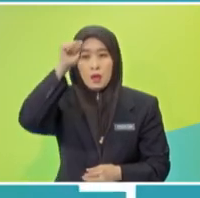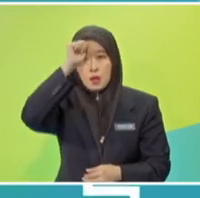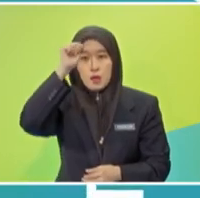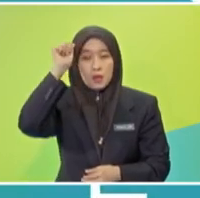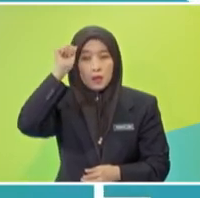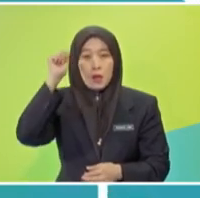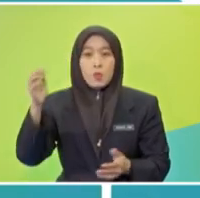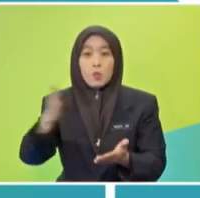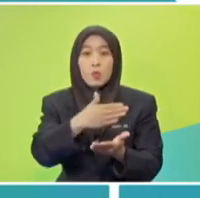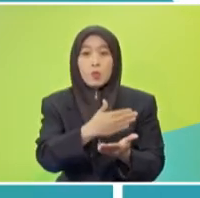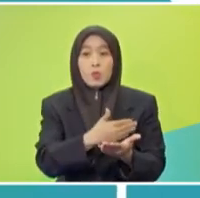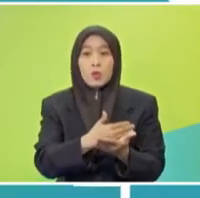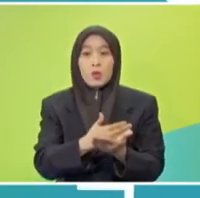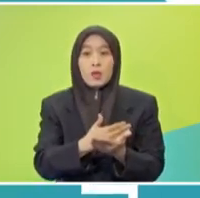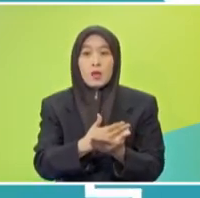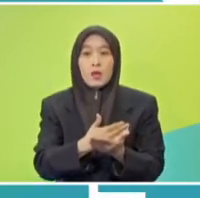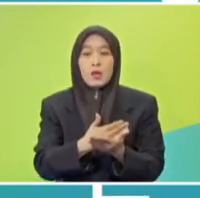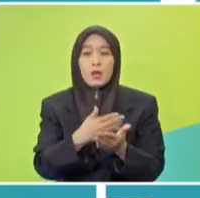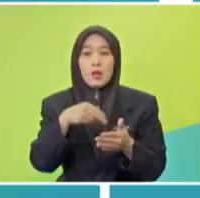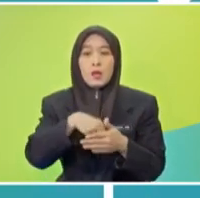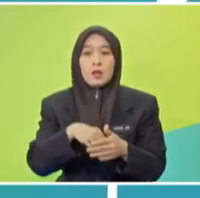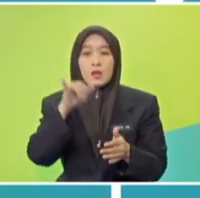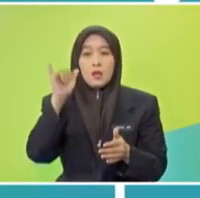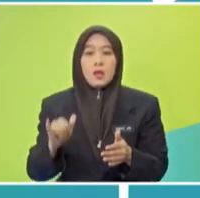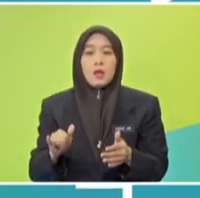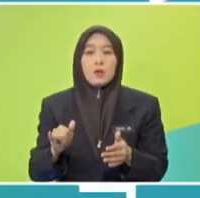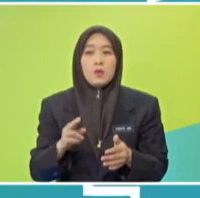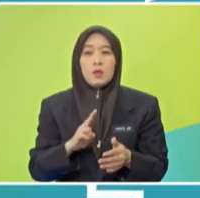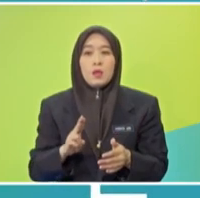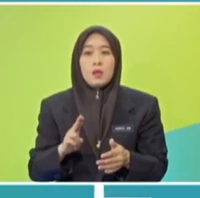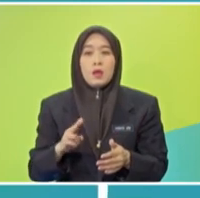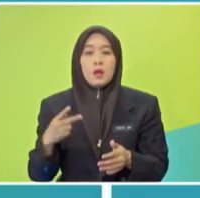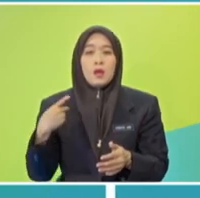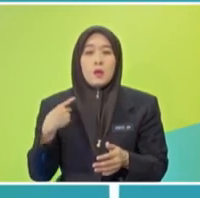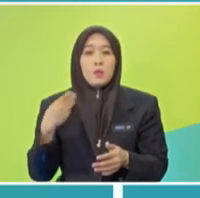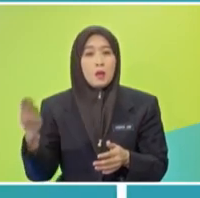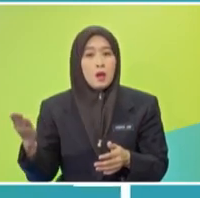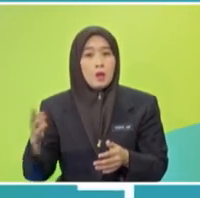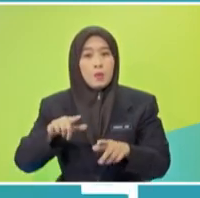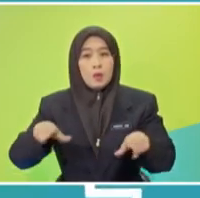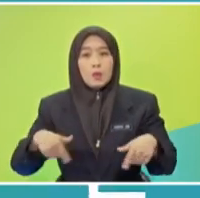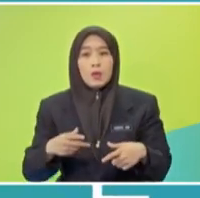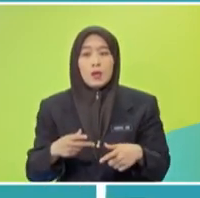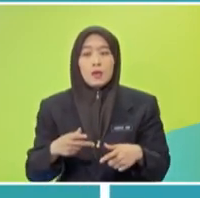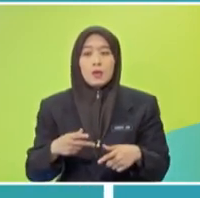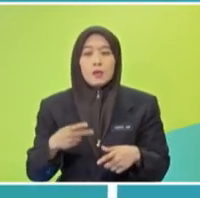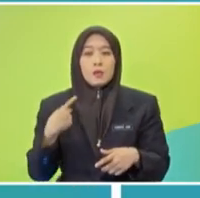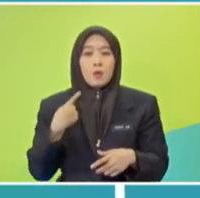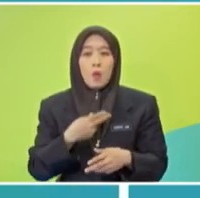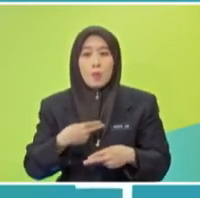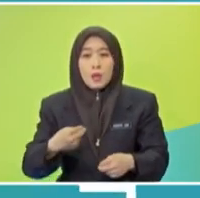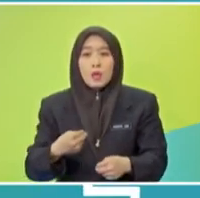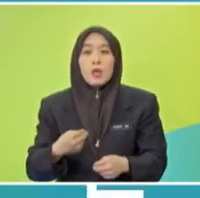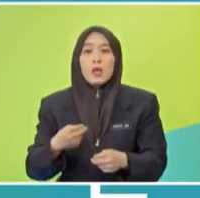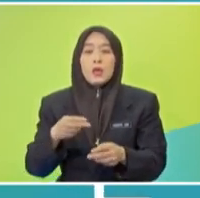yang unik beliau melakukan hobi itu karena beliau aman meminati seni kutairan yang